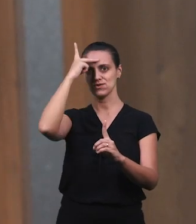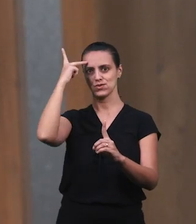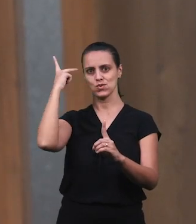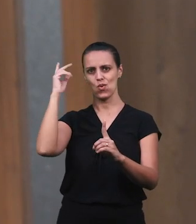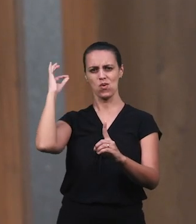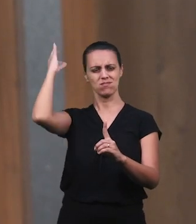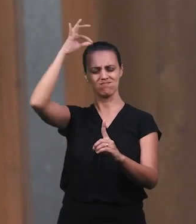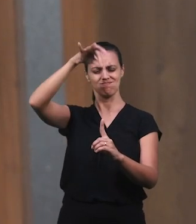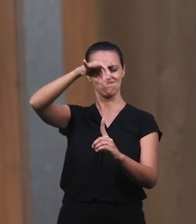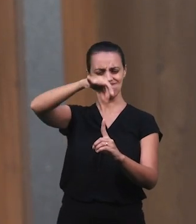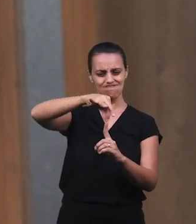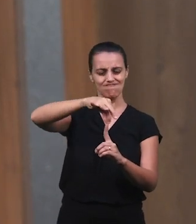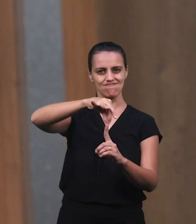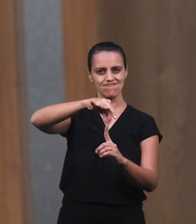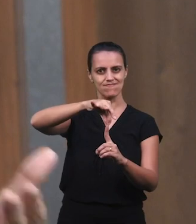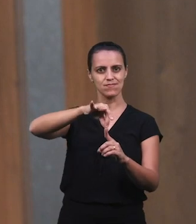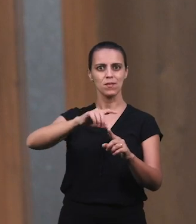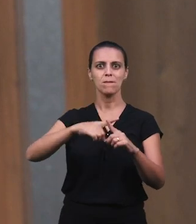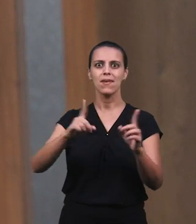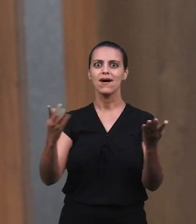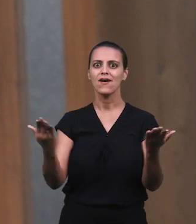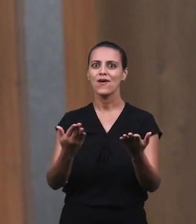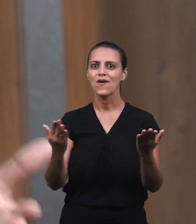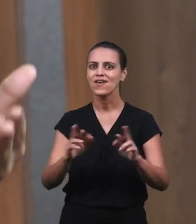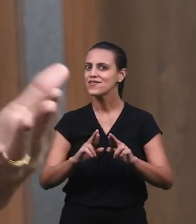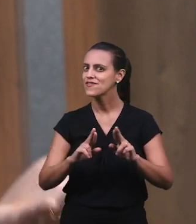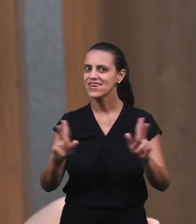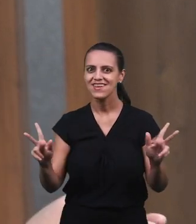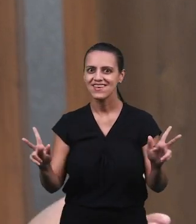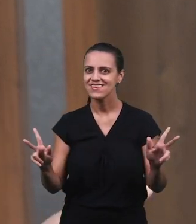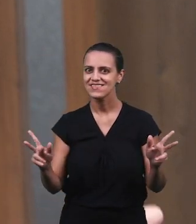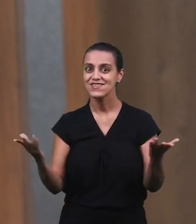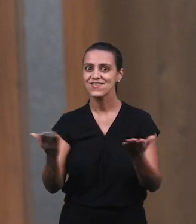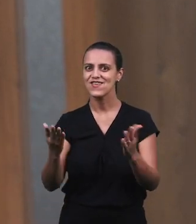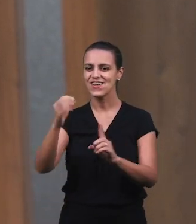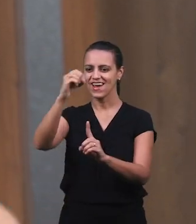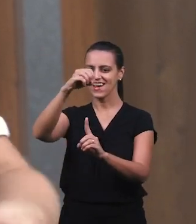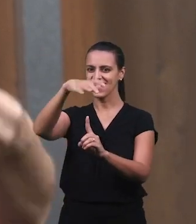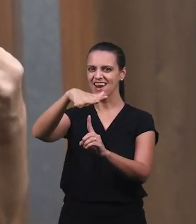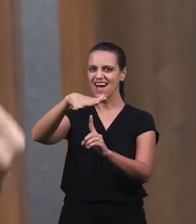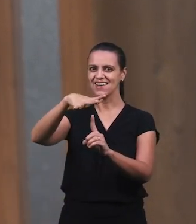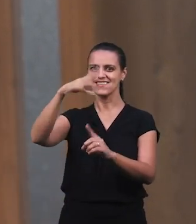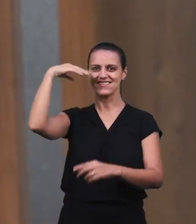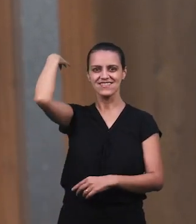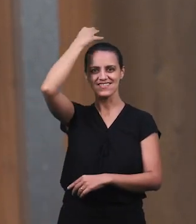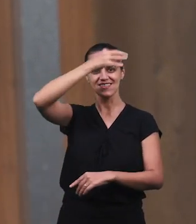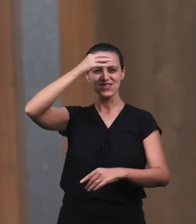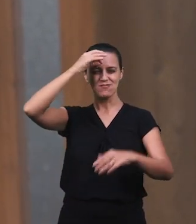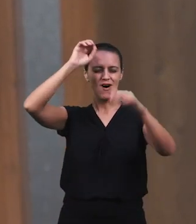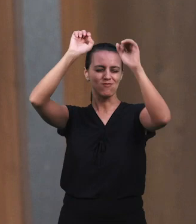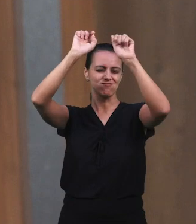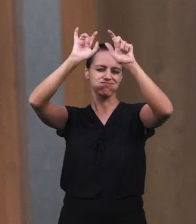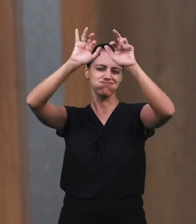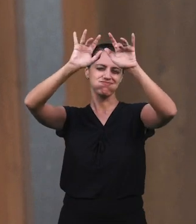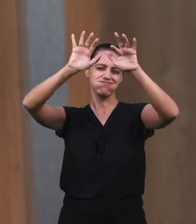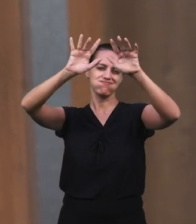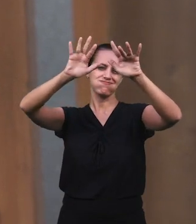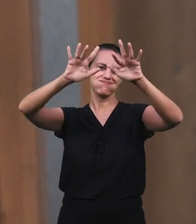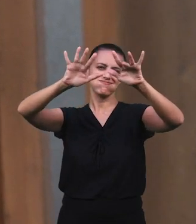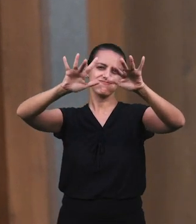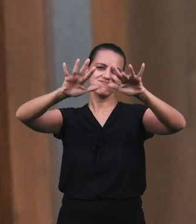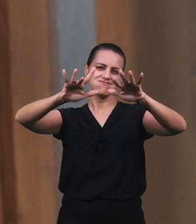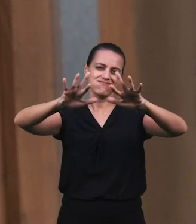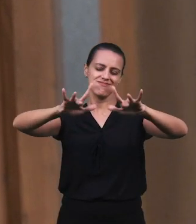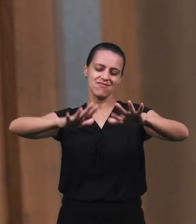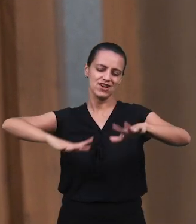opération spécifique de Dieu. Mais aujourd'hui, nous vivons le temps de la grâce. L'Esprit Saint a été versé sur